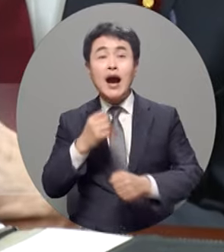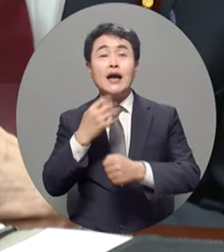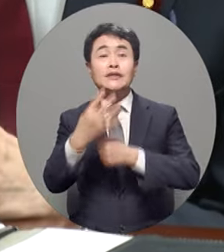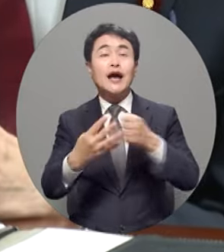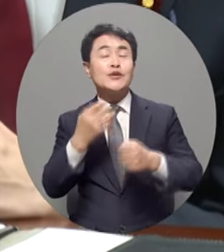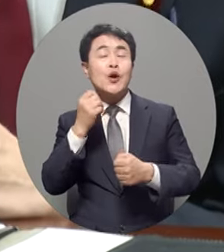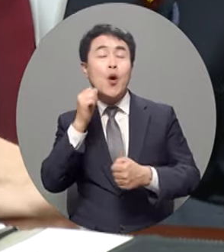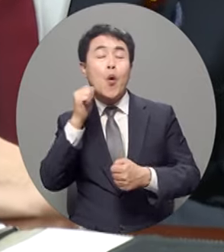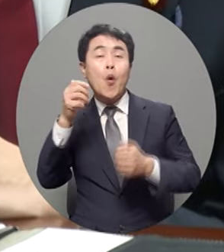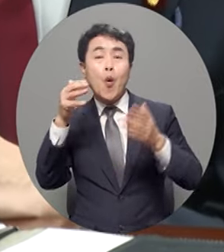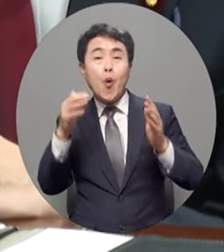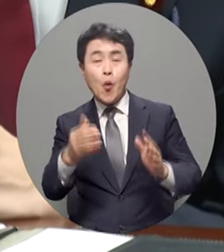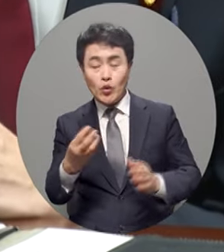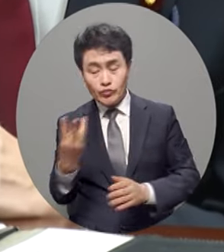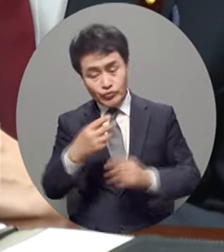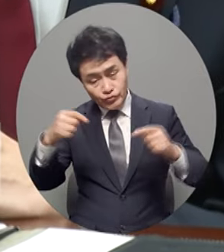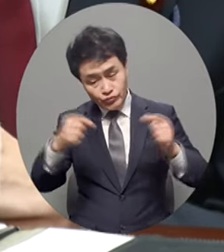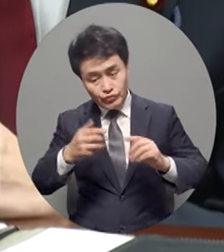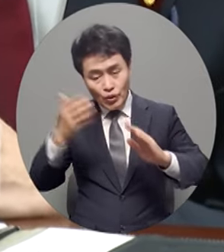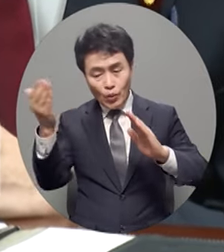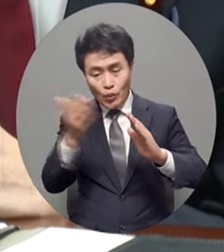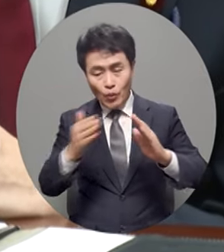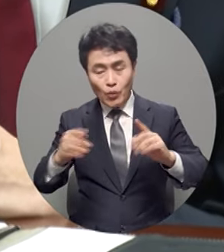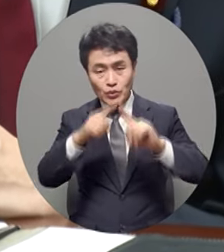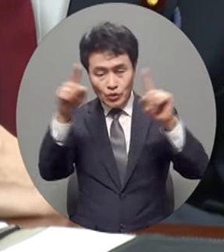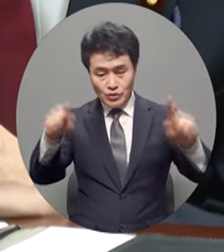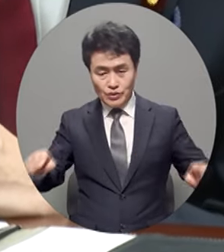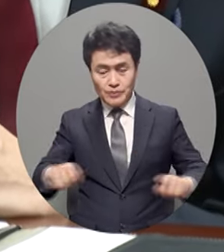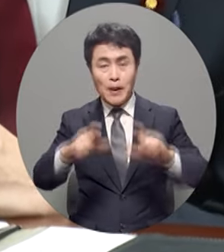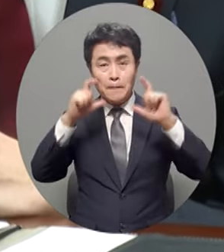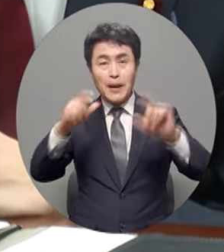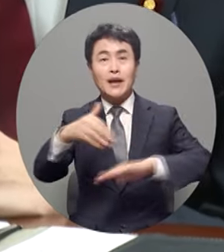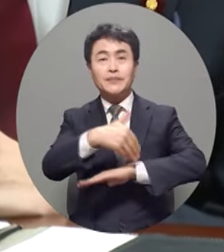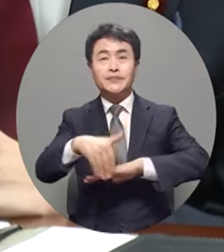갖고 공동 선언문을 발표할 계획입니다 MBC 뉴스 김지인 있니다